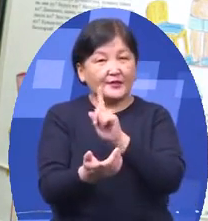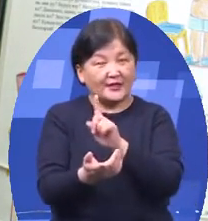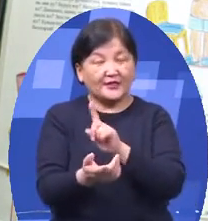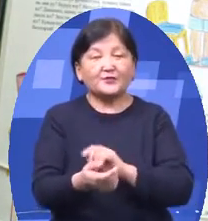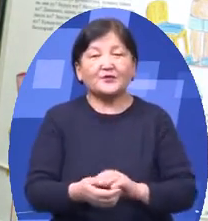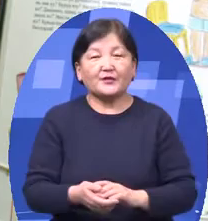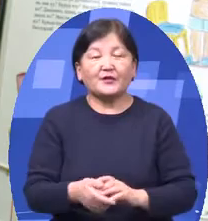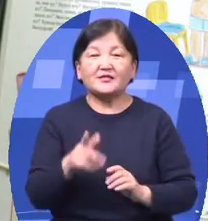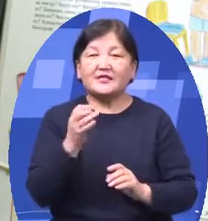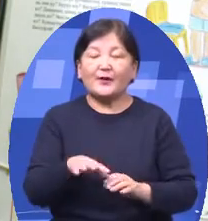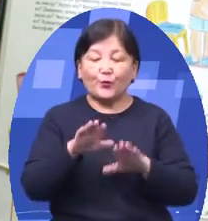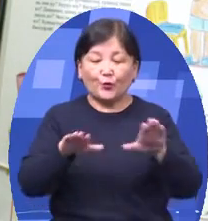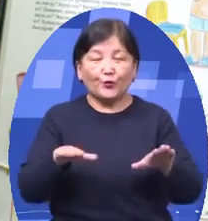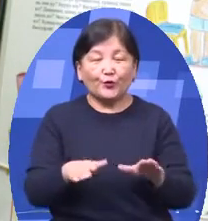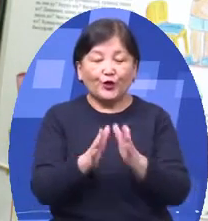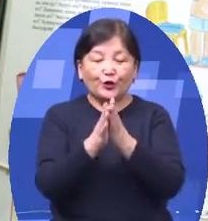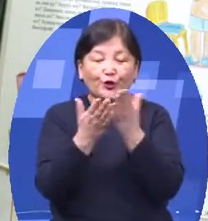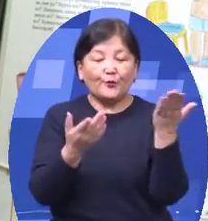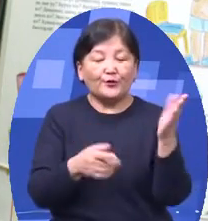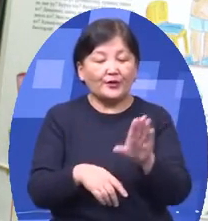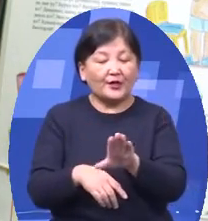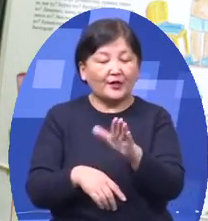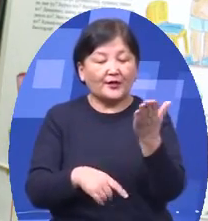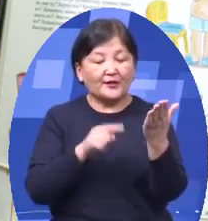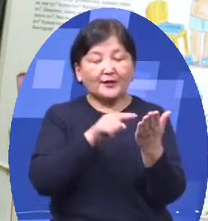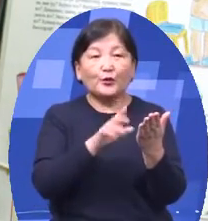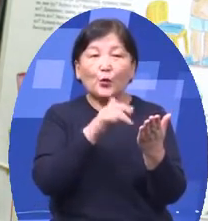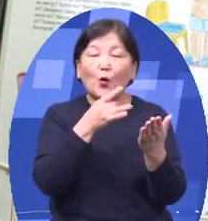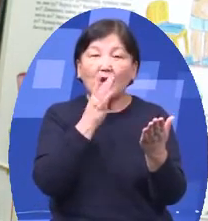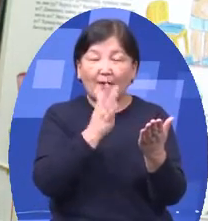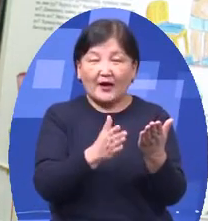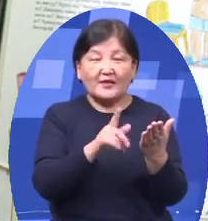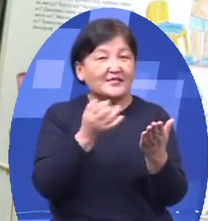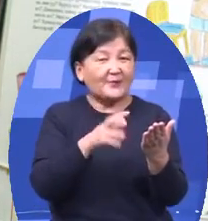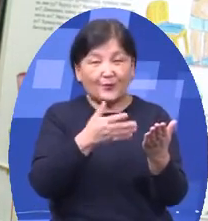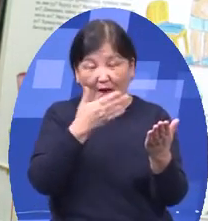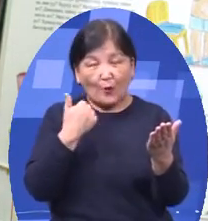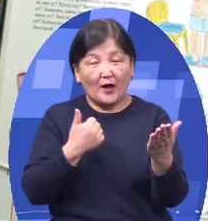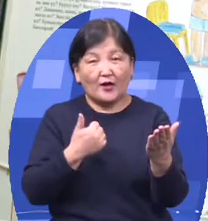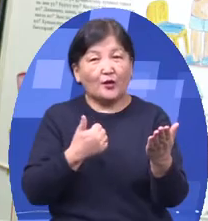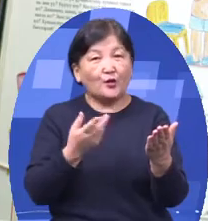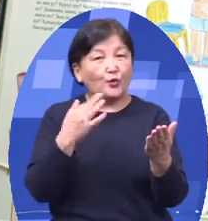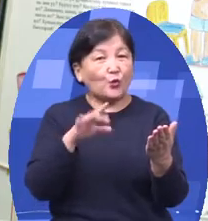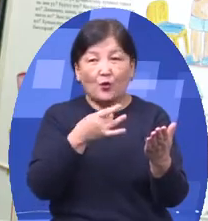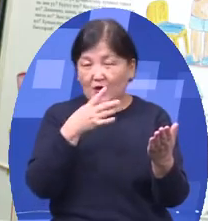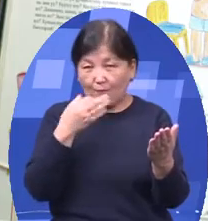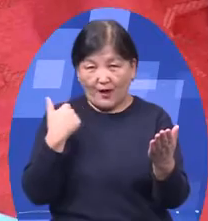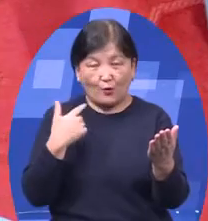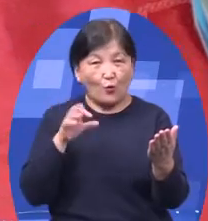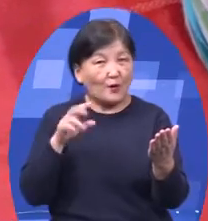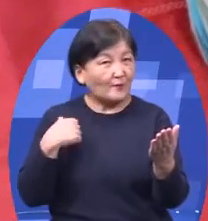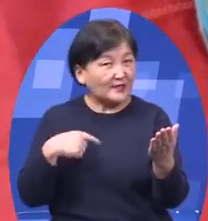Зарим хүүхдүүдийн ном нь дугаартай байгаа, зарим нь дугааргүй байгаа. Харин дугаар байхгүй хүүхдүүд багштайгаа хамтраад